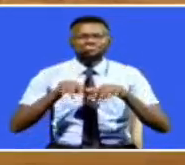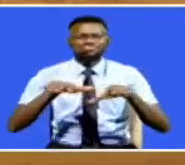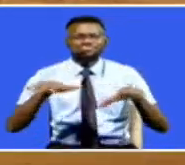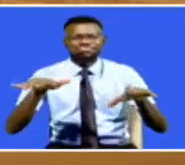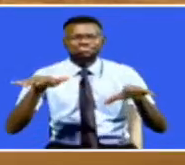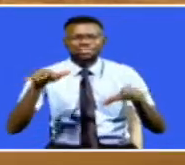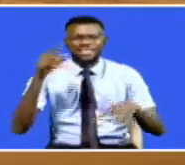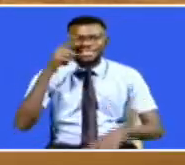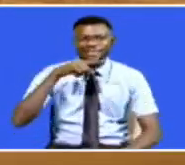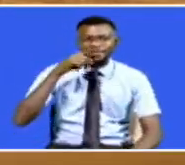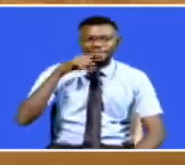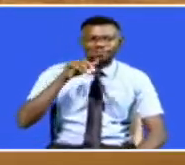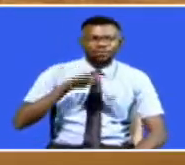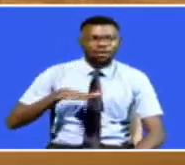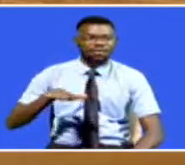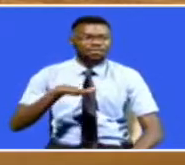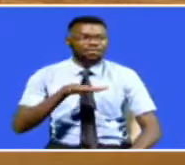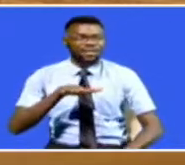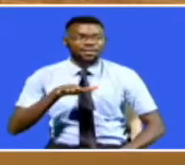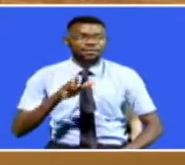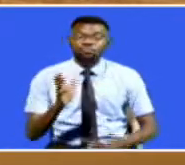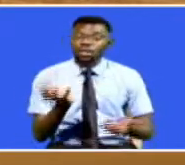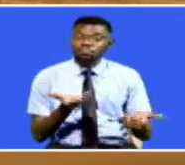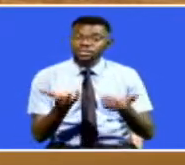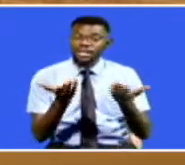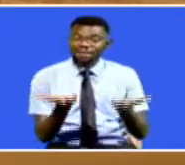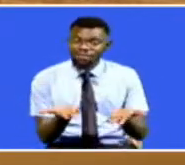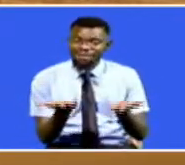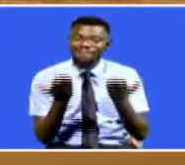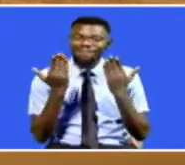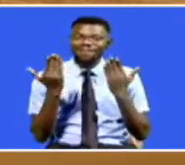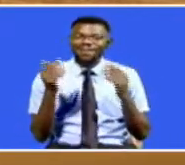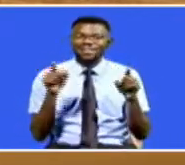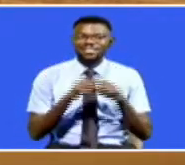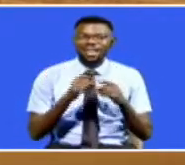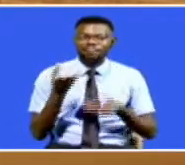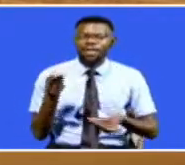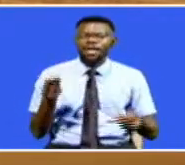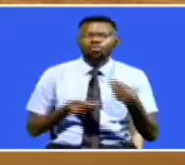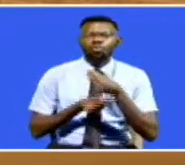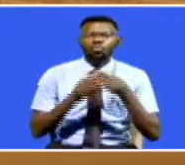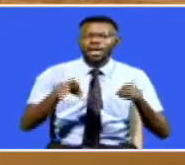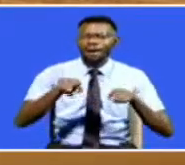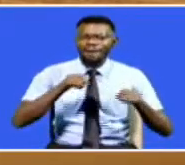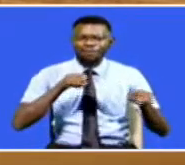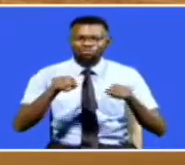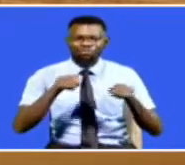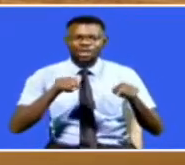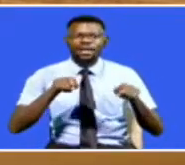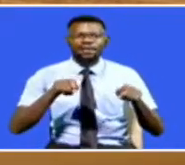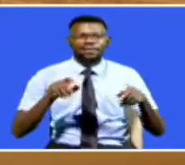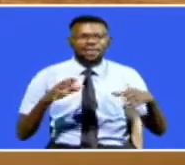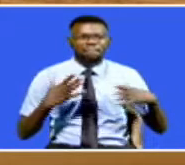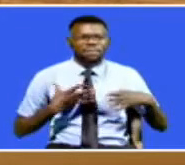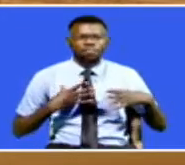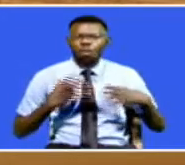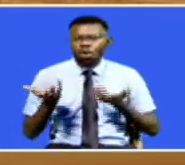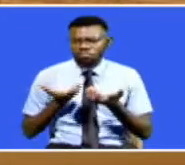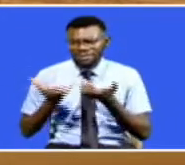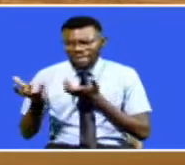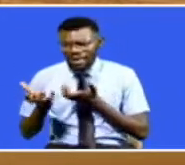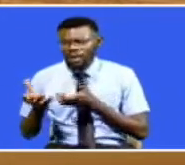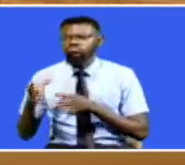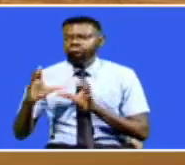Katika harakati za kuimarisha hali ya biashara na vile vile kudhibiti uchumi wa nchi, wanabiashara na sekta